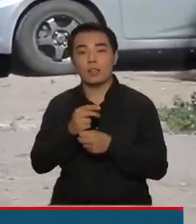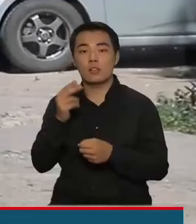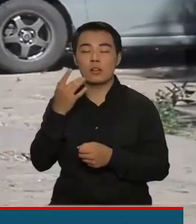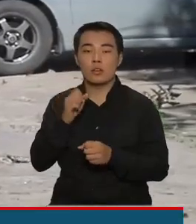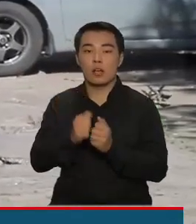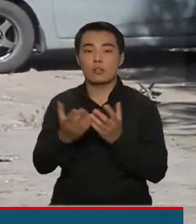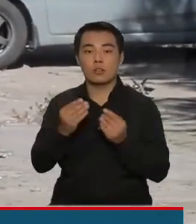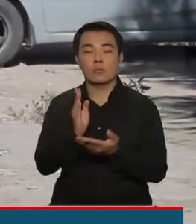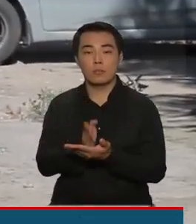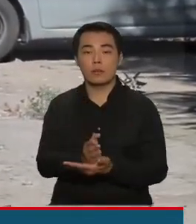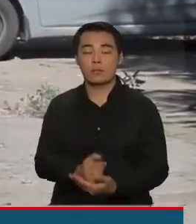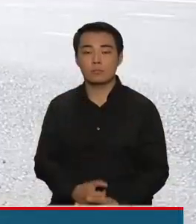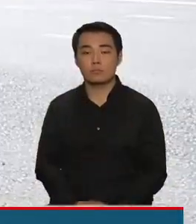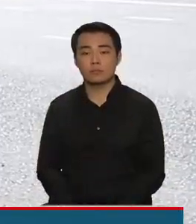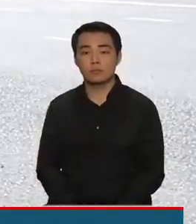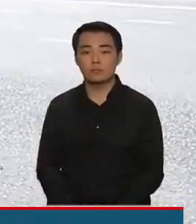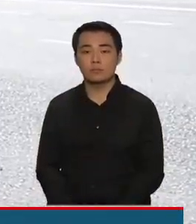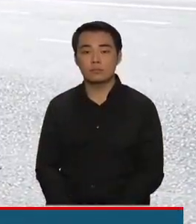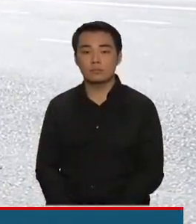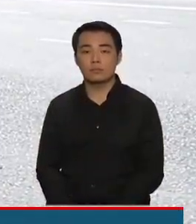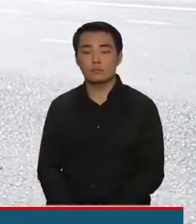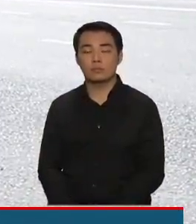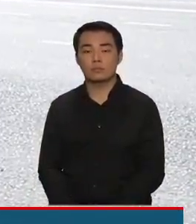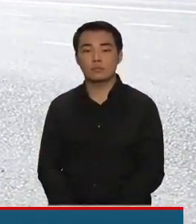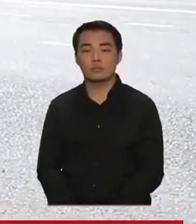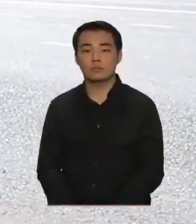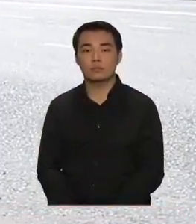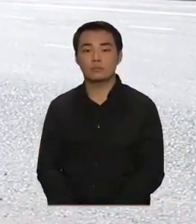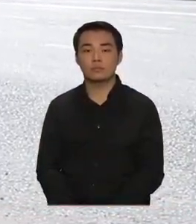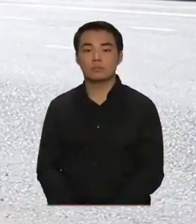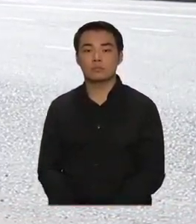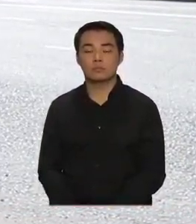екен. Жұлдыз Қайратқызы, Фархат Тәжібаев, Жібек жолы, Атырау облысынан.